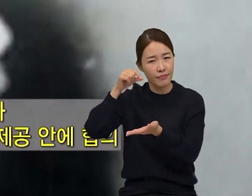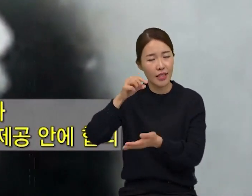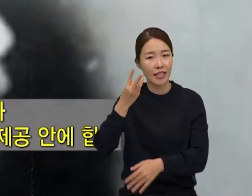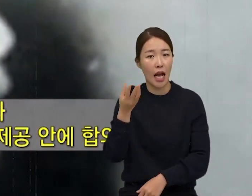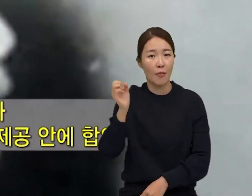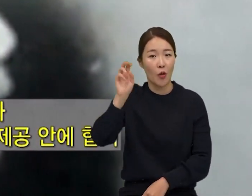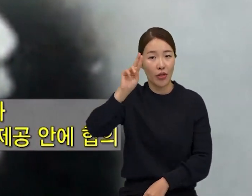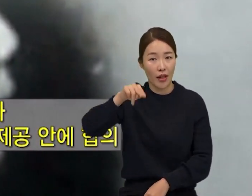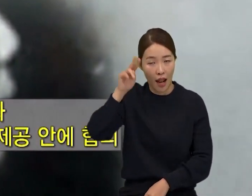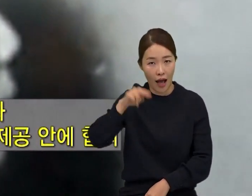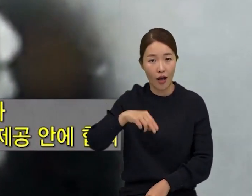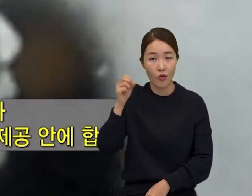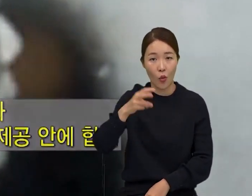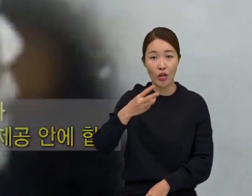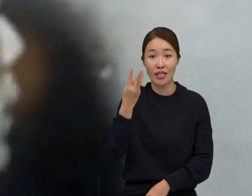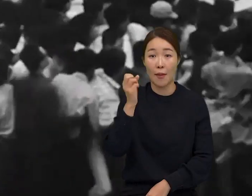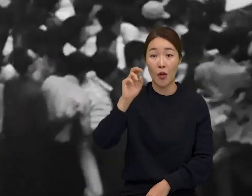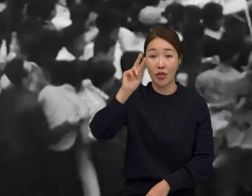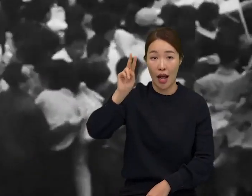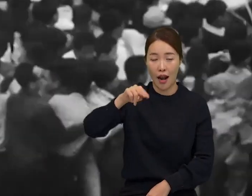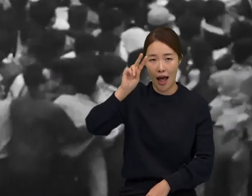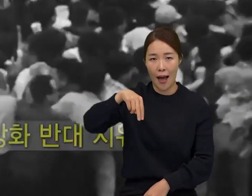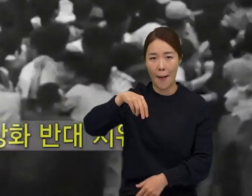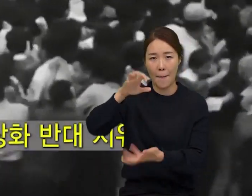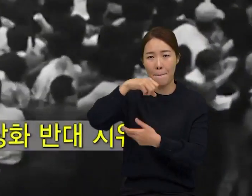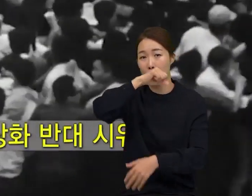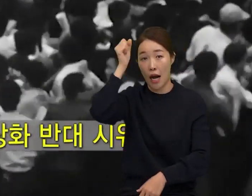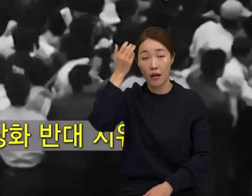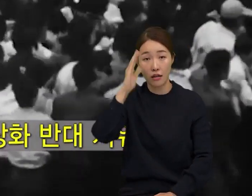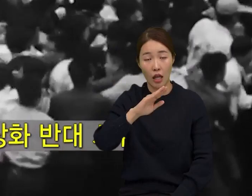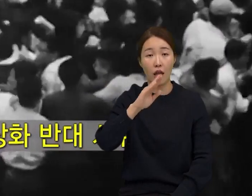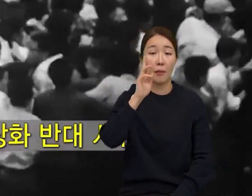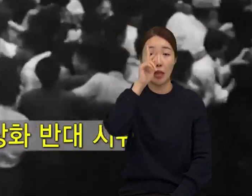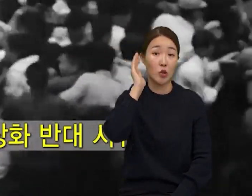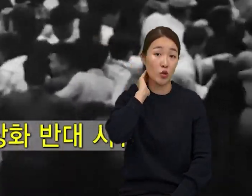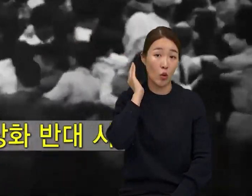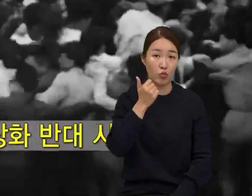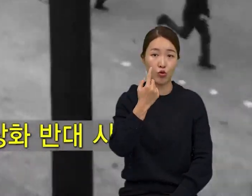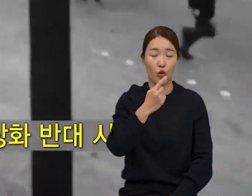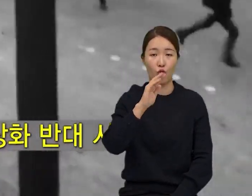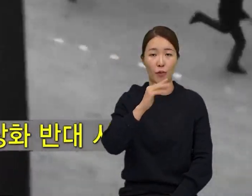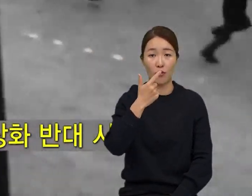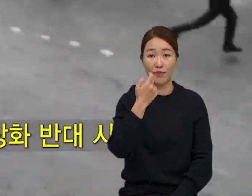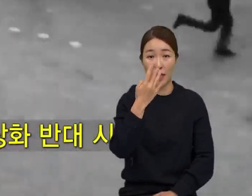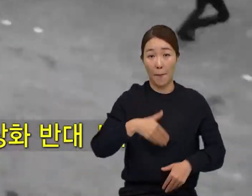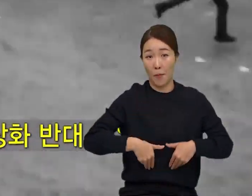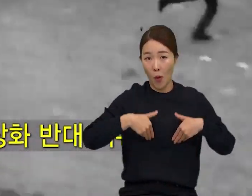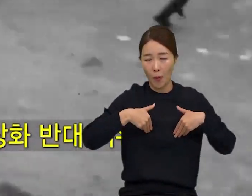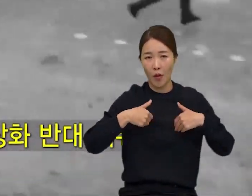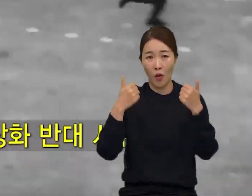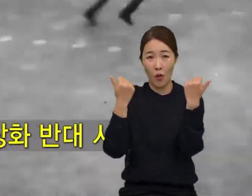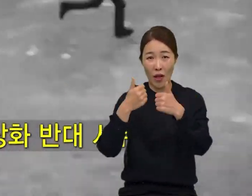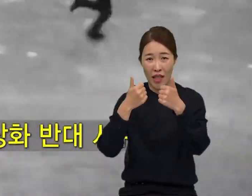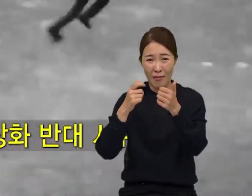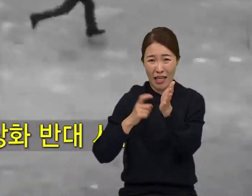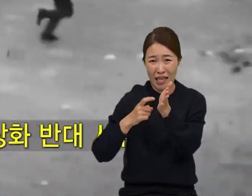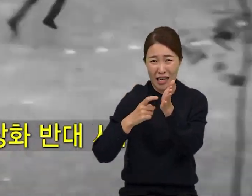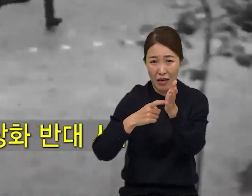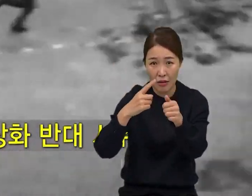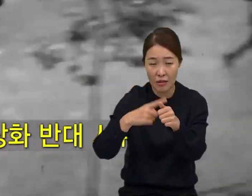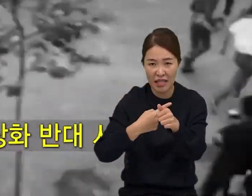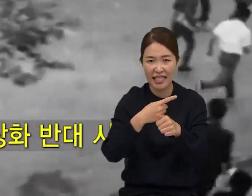달러 제공안에 합의했다. 하지만 박정희 정부가 1964년 봄 회담 타결을